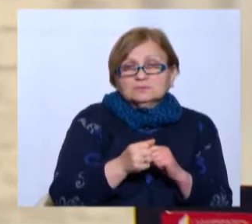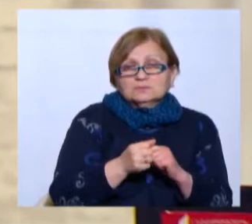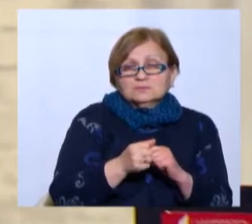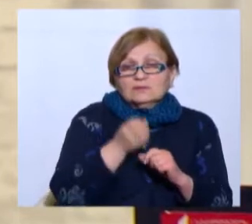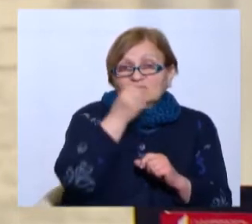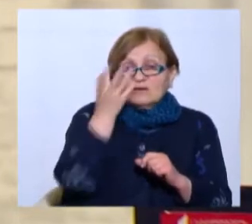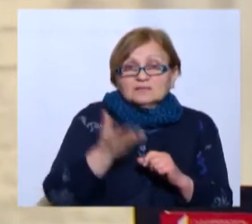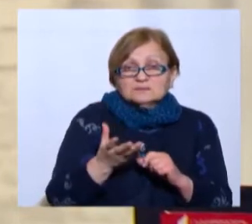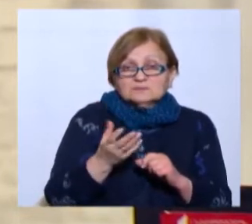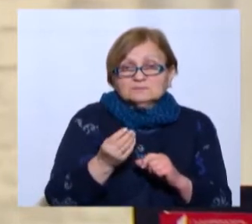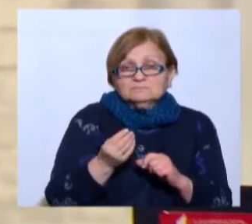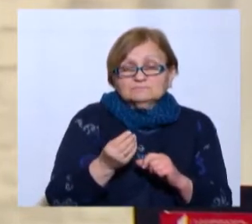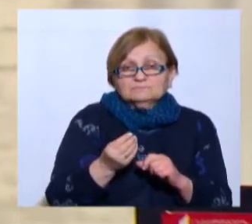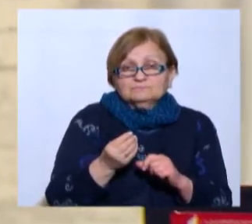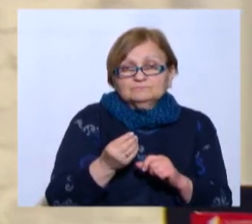ვარდი